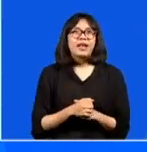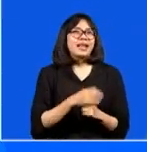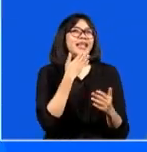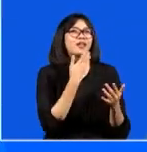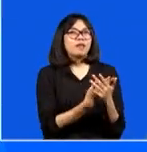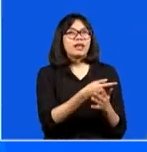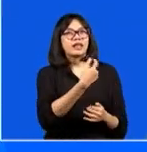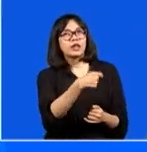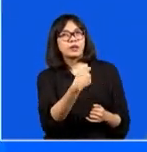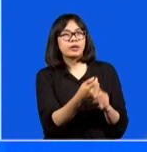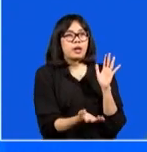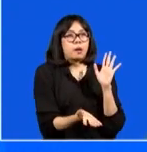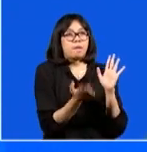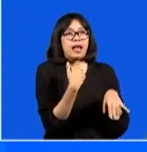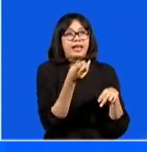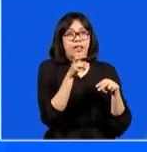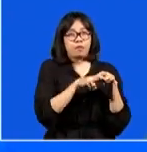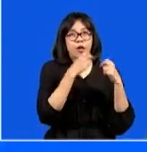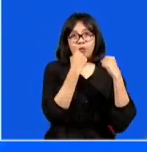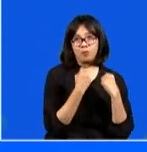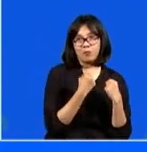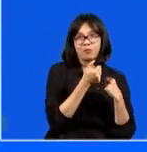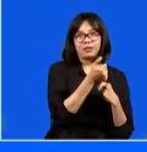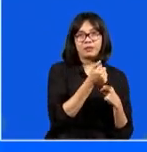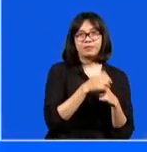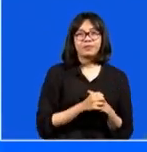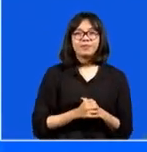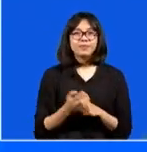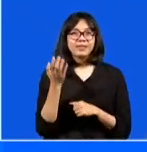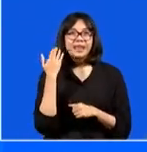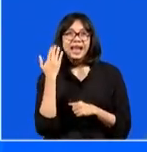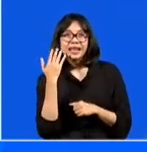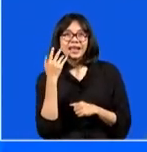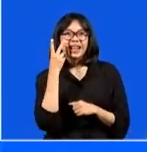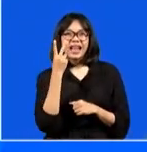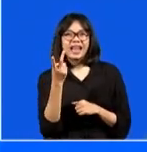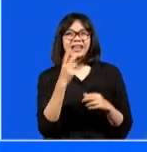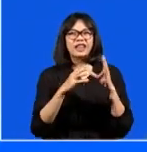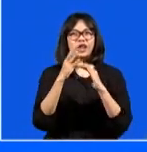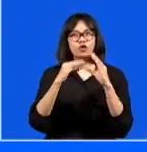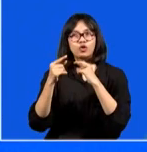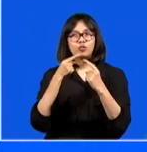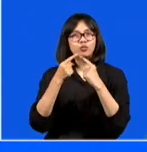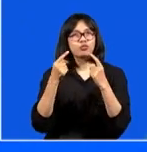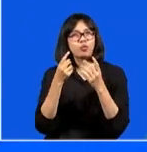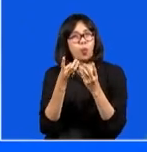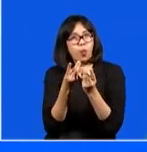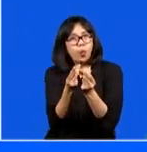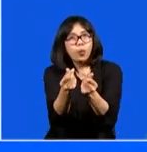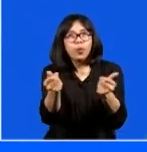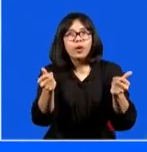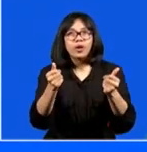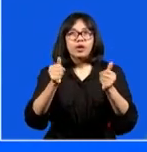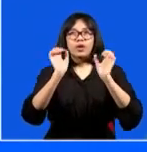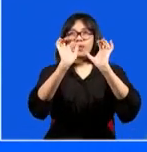Mas menteri untuk bisa kembali ke tempat terima kasih dan melihat bagaimana tadi diskusinya berjalan begitu luar biasa